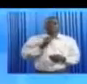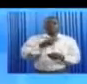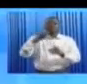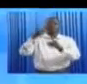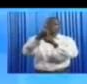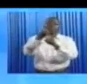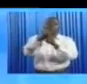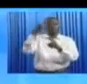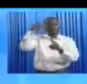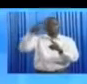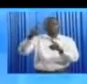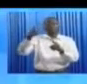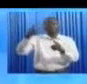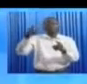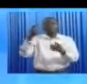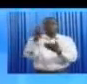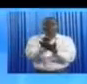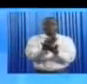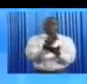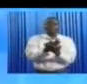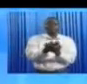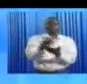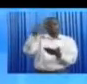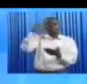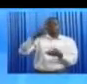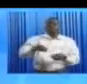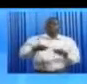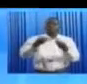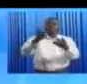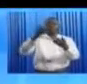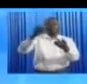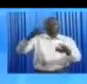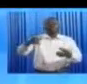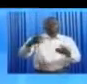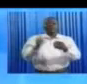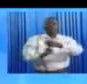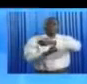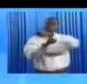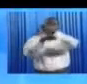plaidoyer pour la mobilisation de fonds, des fonds destinés à la protection et à la